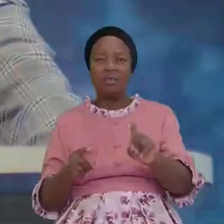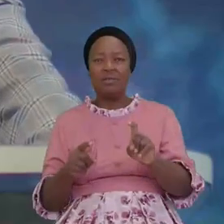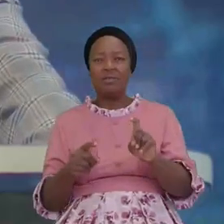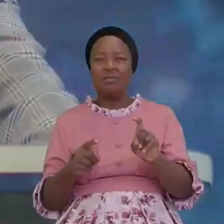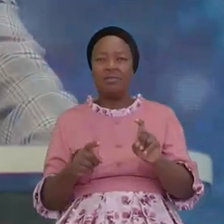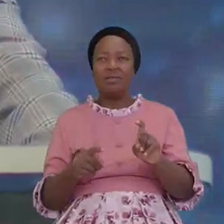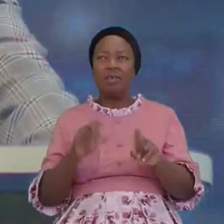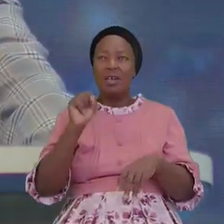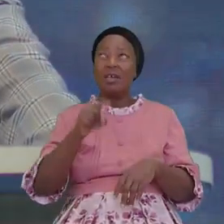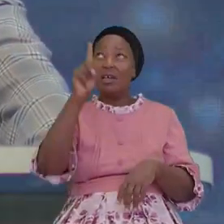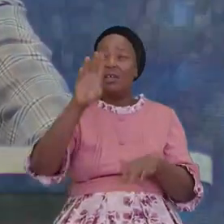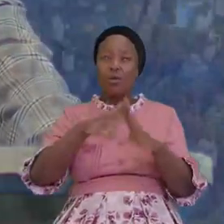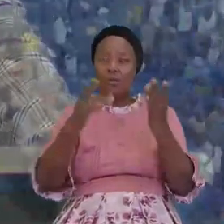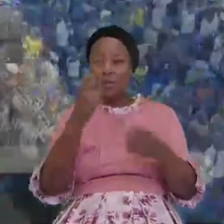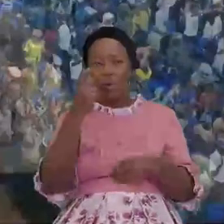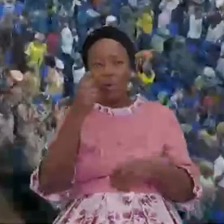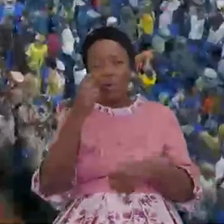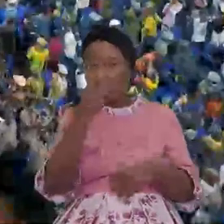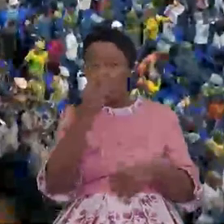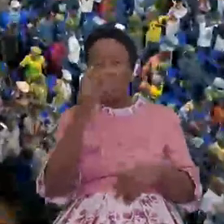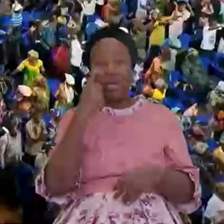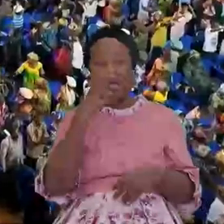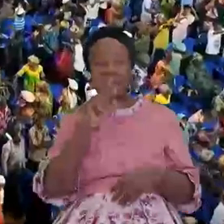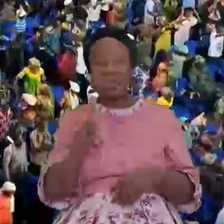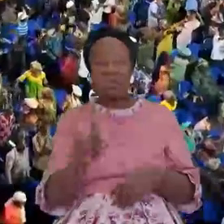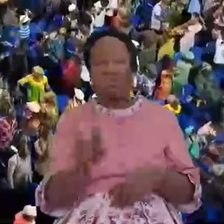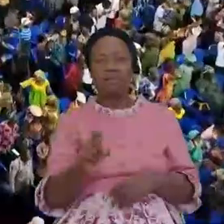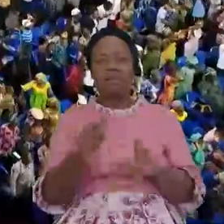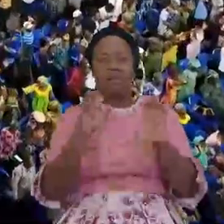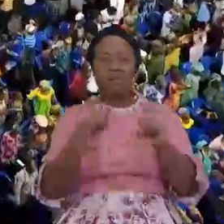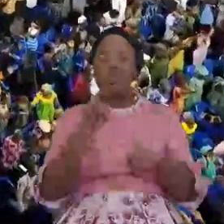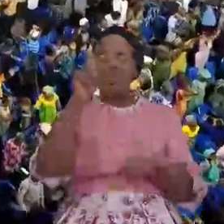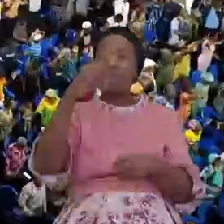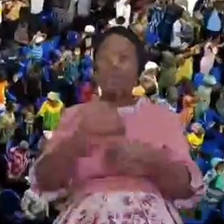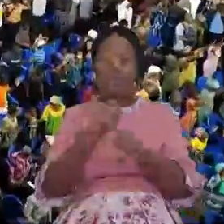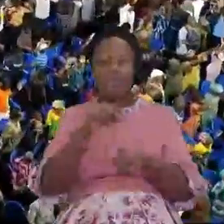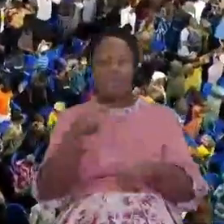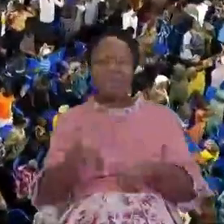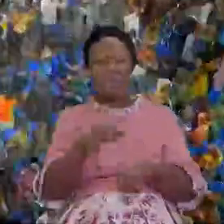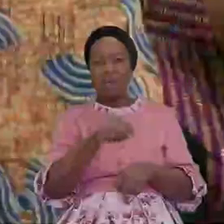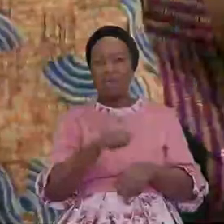Est-ce qu'il peut te donner la guérison? Est-ce qu'il peut ouvrir tes yeux aveugles?